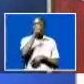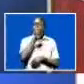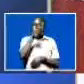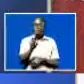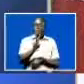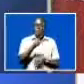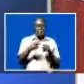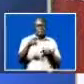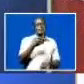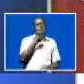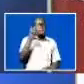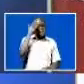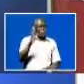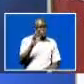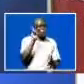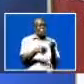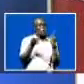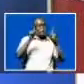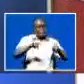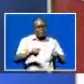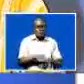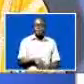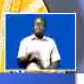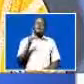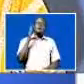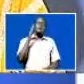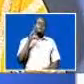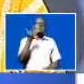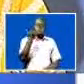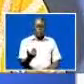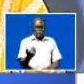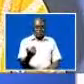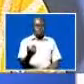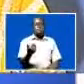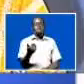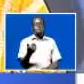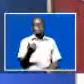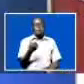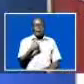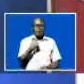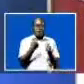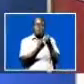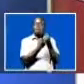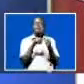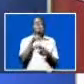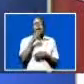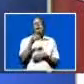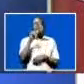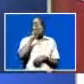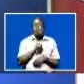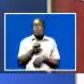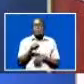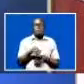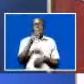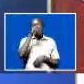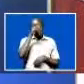wenyewe. Yeye kama baba hajui. Anasema unapata kuwa mwanamke ama mtoto wangu anaanza kuwa na sponsor. Mamake